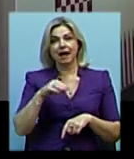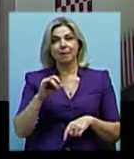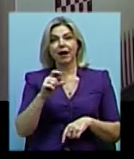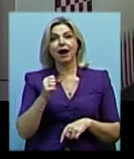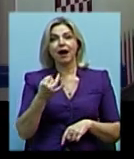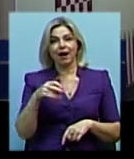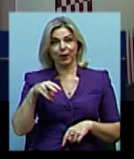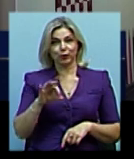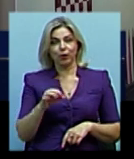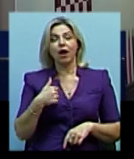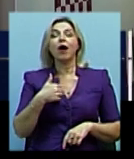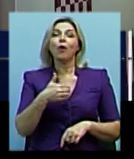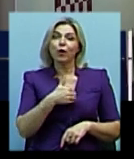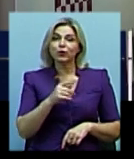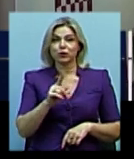сюди йшов.